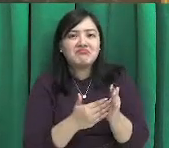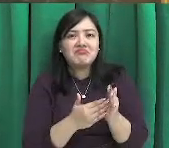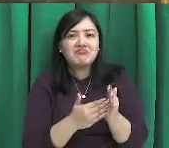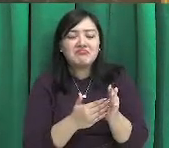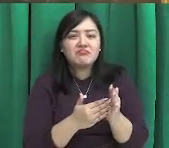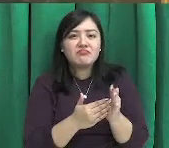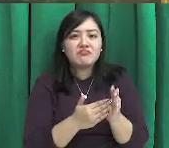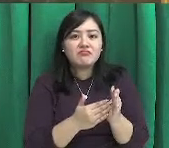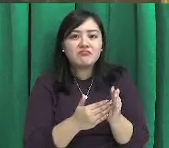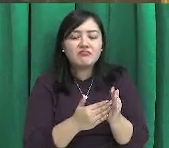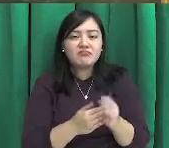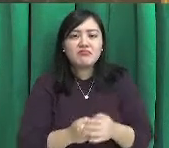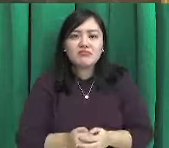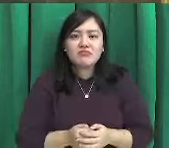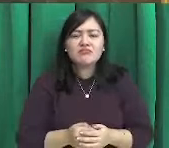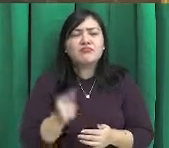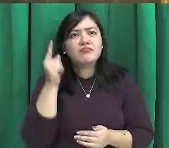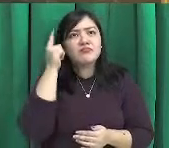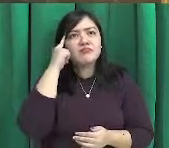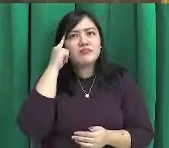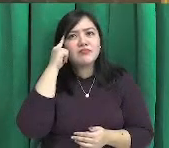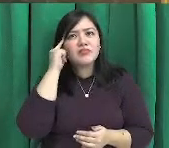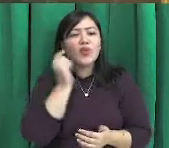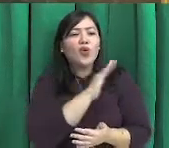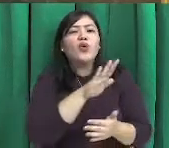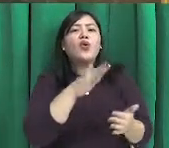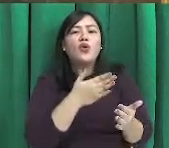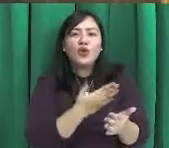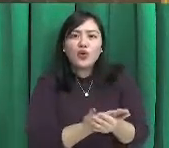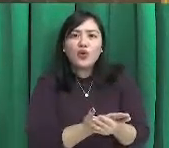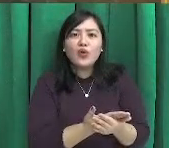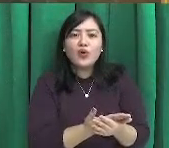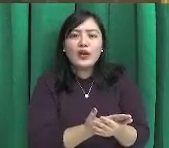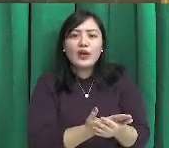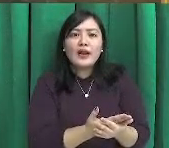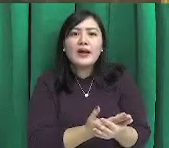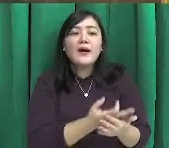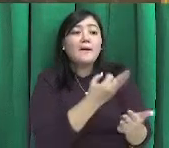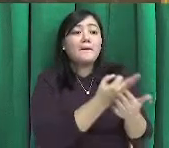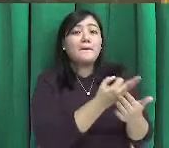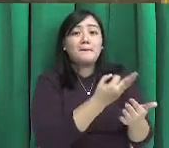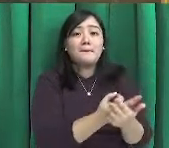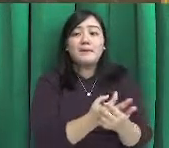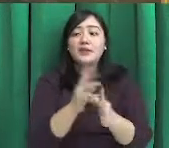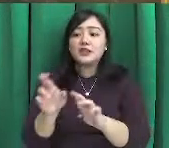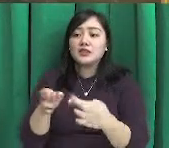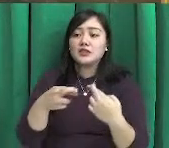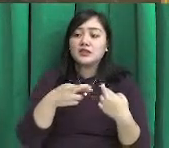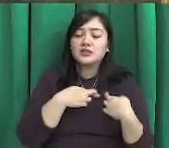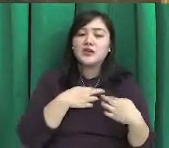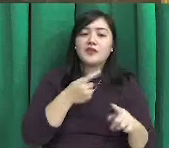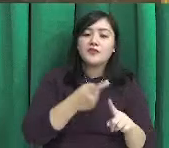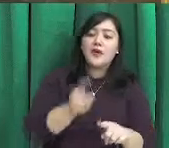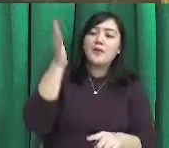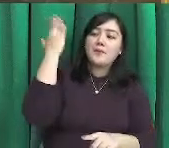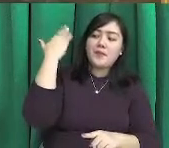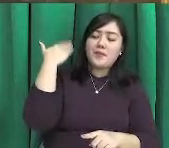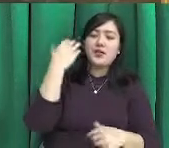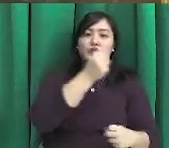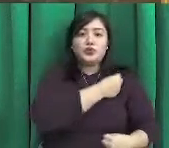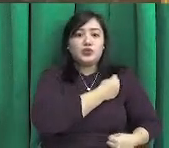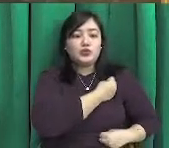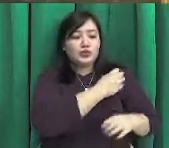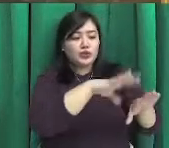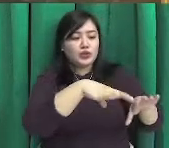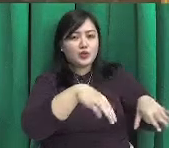in. Bula. Parang nawala na parang bula. Wala po. In short, wala. So, ang inaalala ko po, hindi